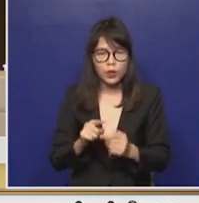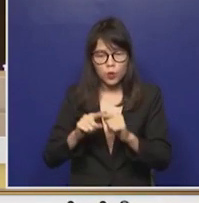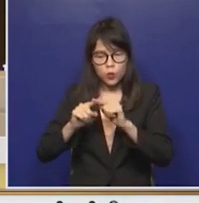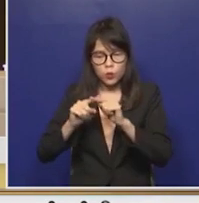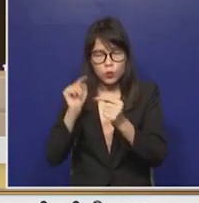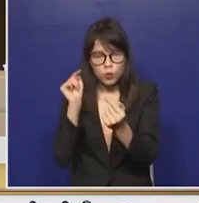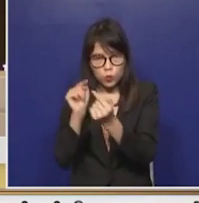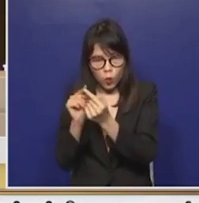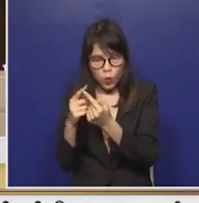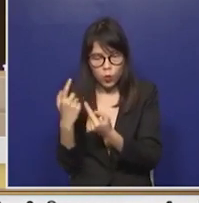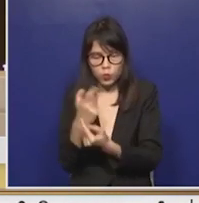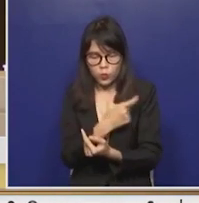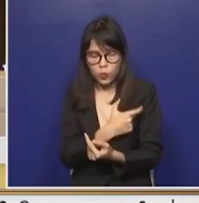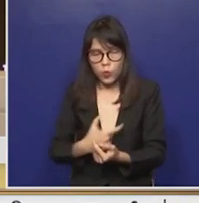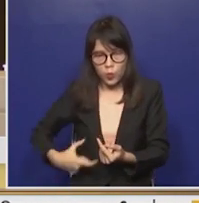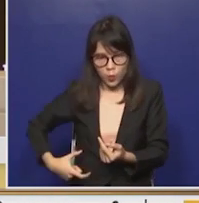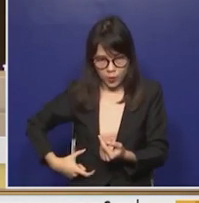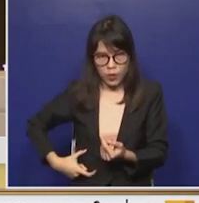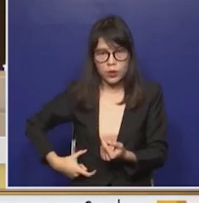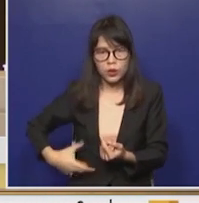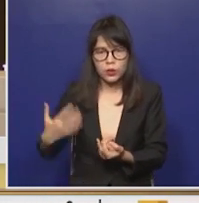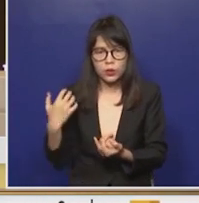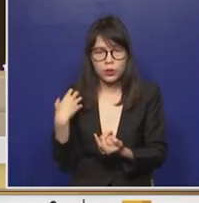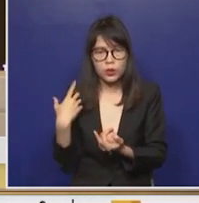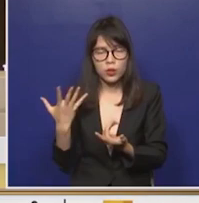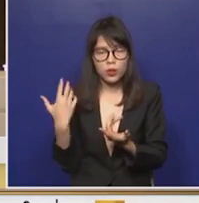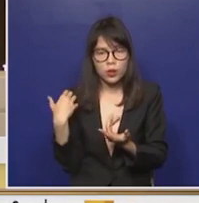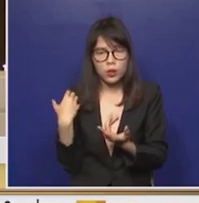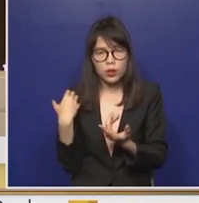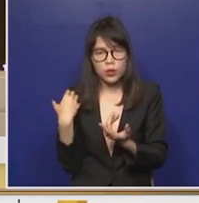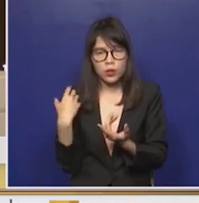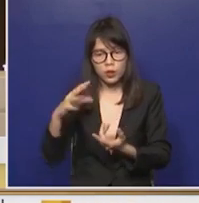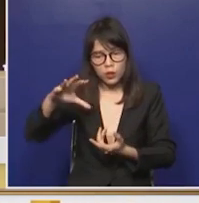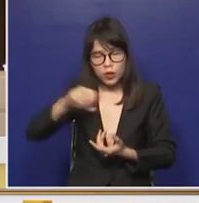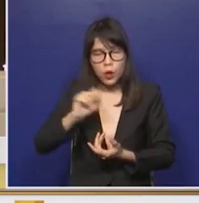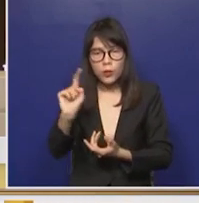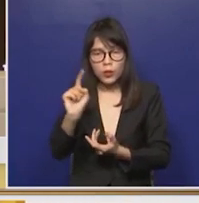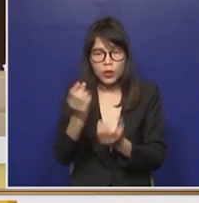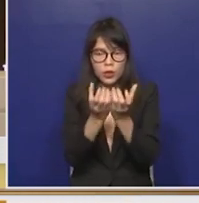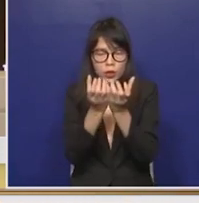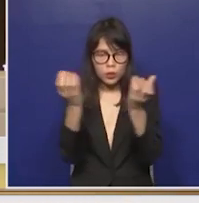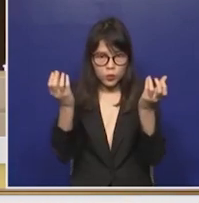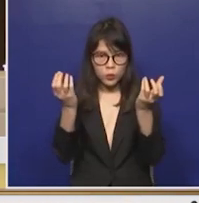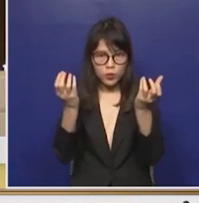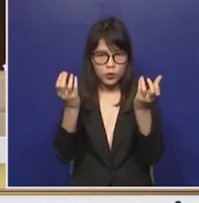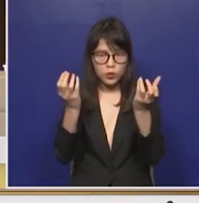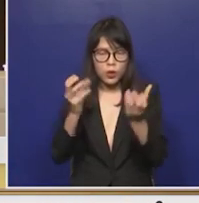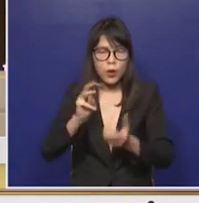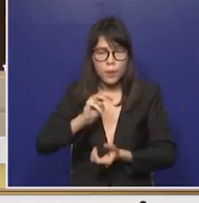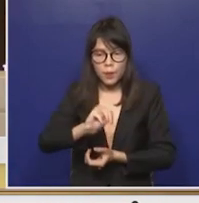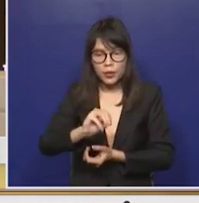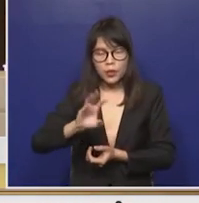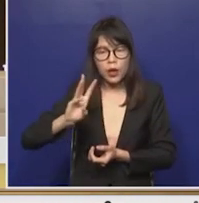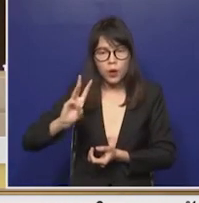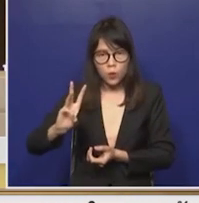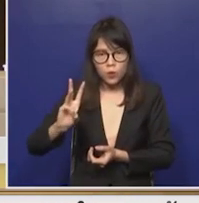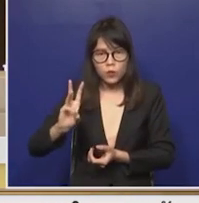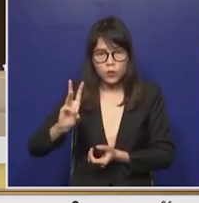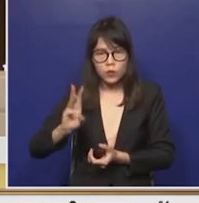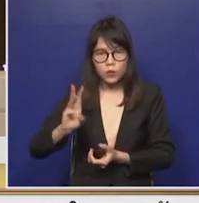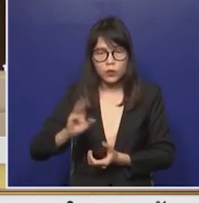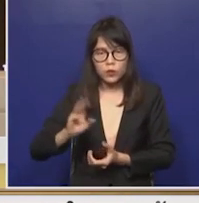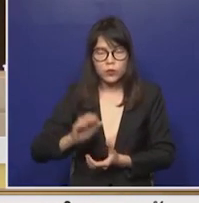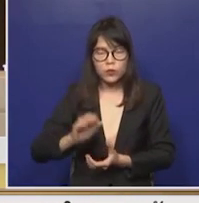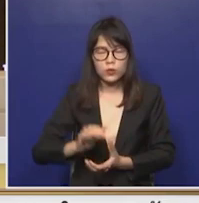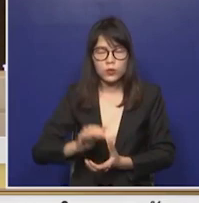ตริย์นั้นเราได้ยึดรัฐธรรมนูญมาตรา6องค์กษัตริย์ทรงดำรงอยู่ในฐานะอันเป็น